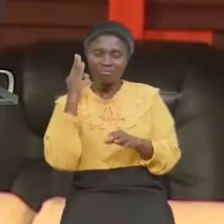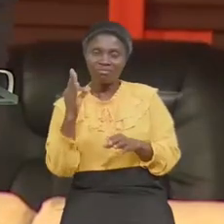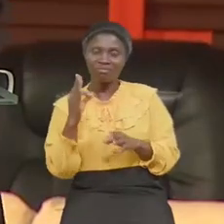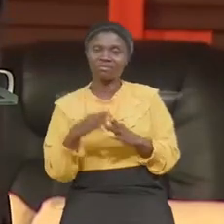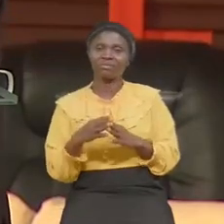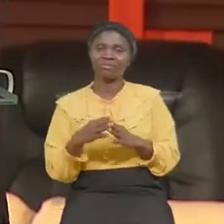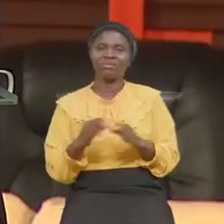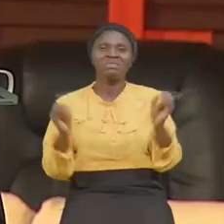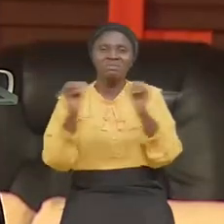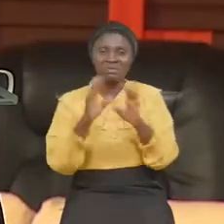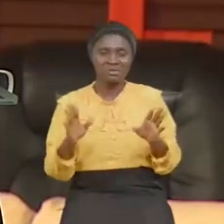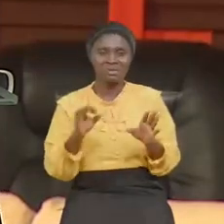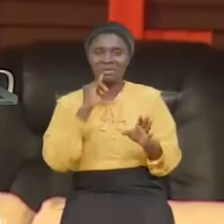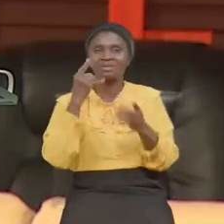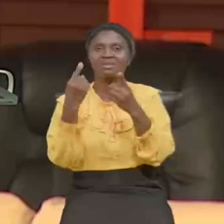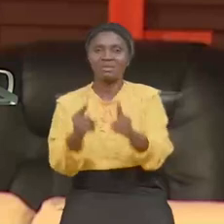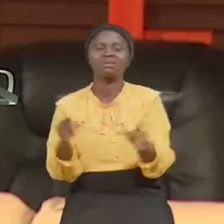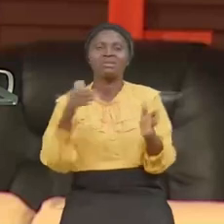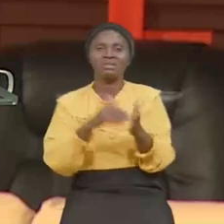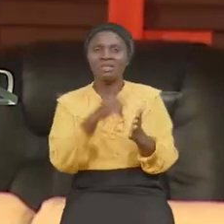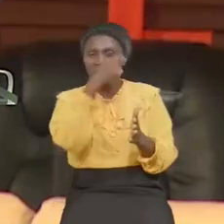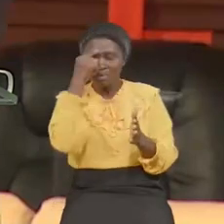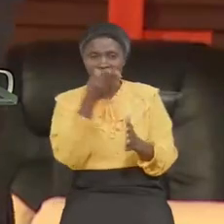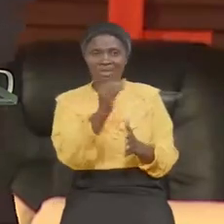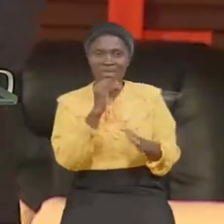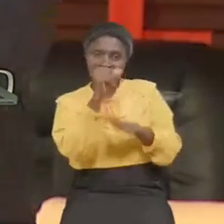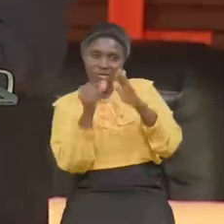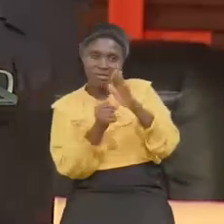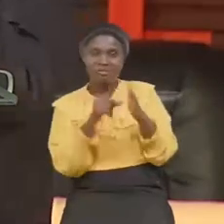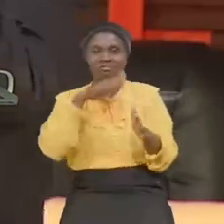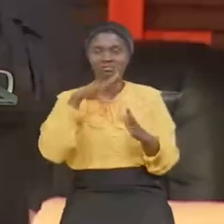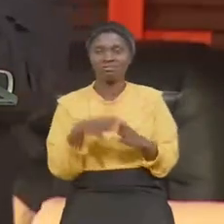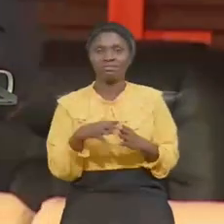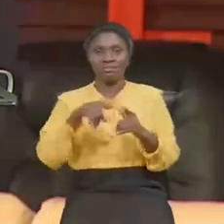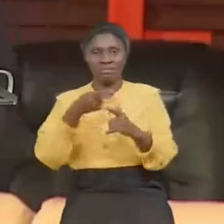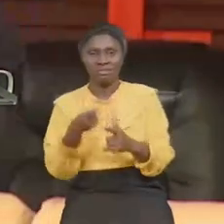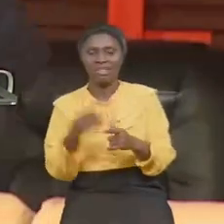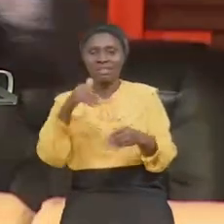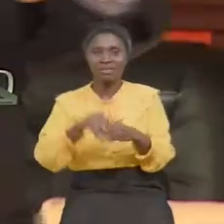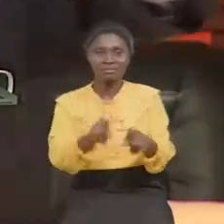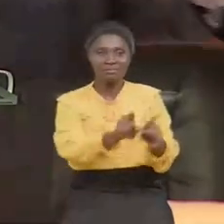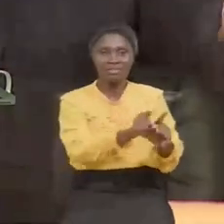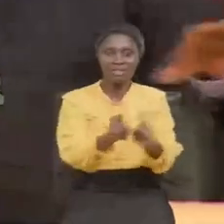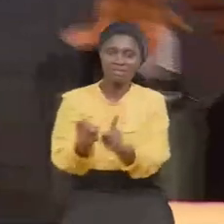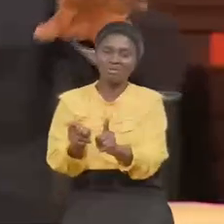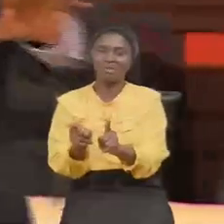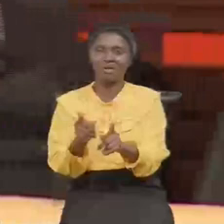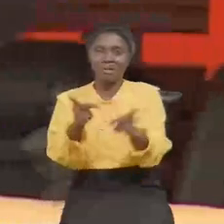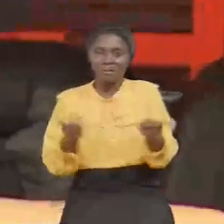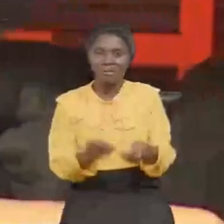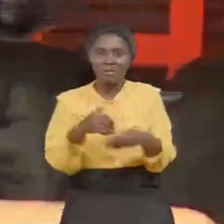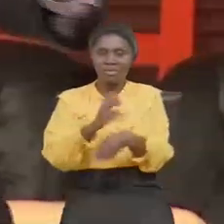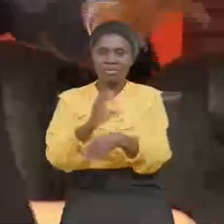passe. Parce qu'il y a la corruption cachée. Et dans les différentes sections, le directeur de la section là-bas, il